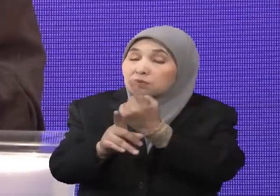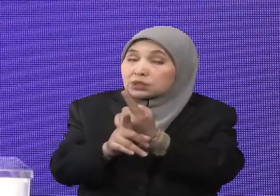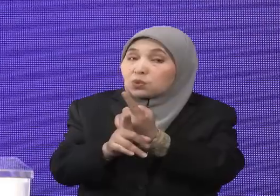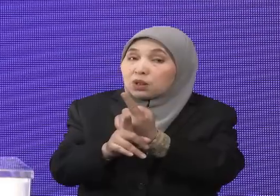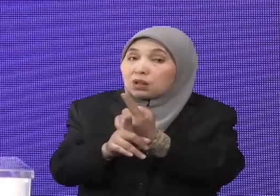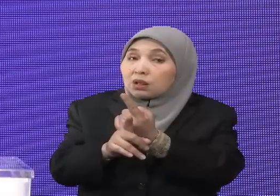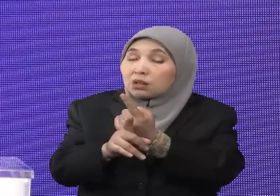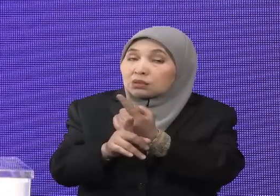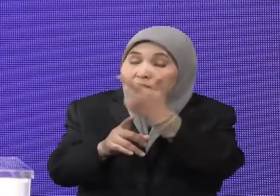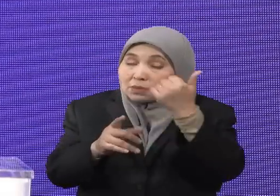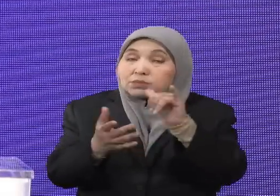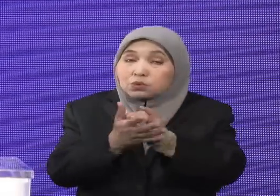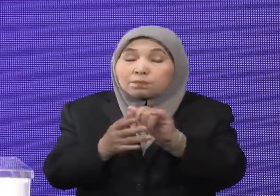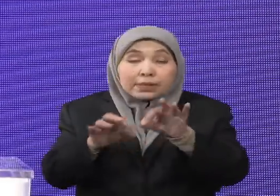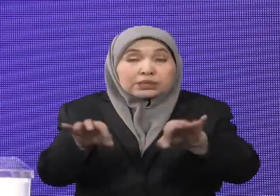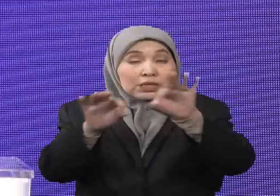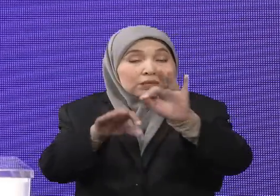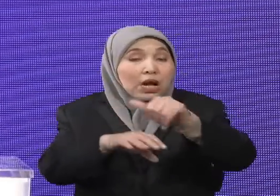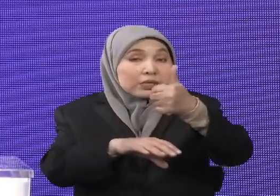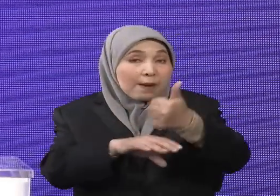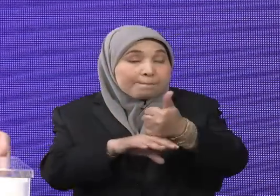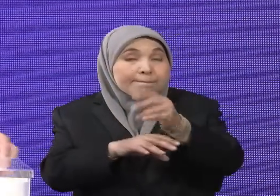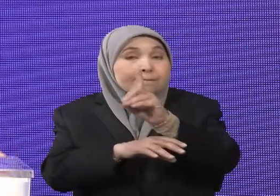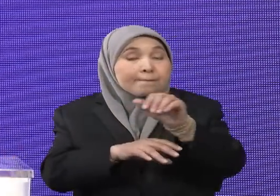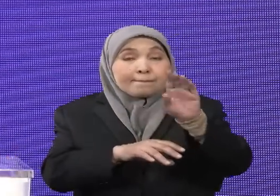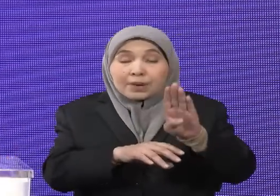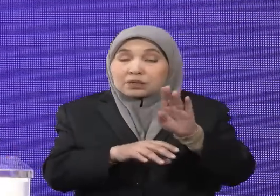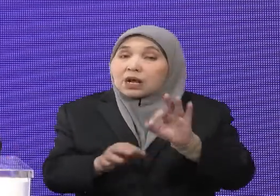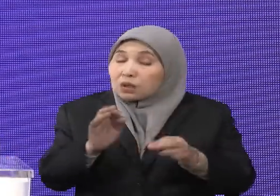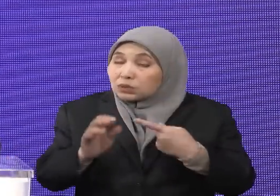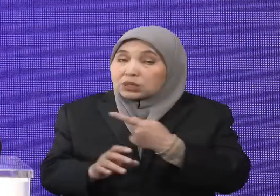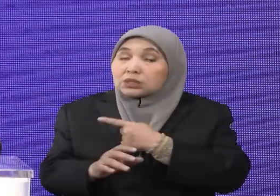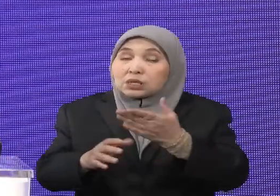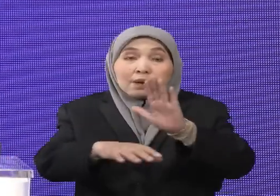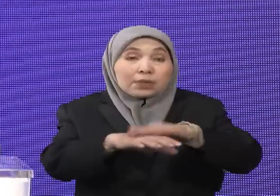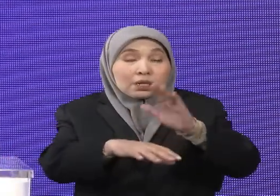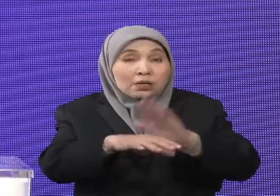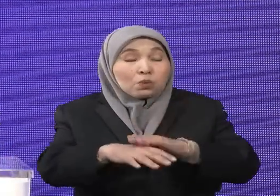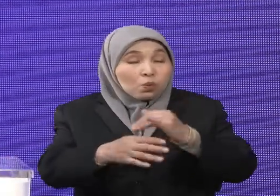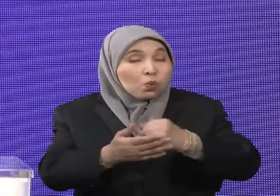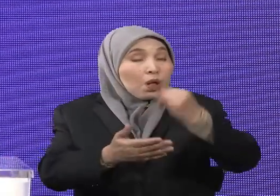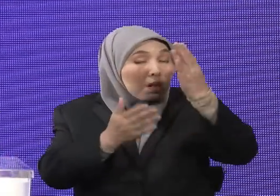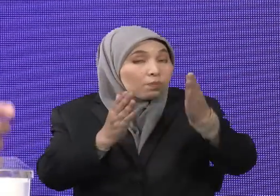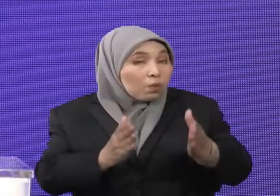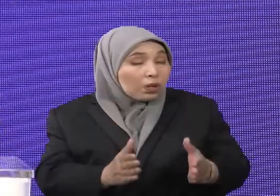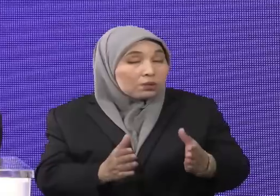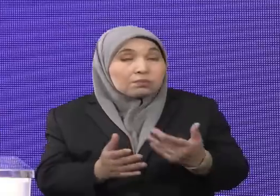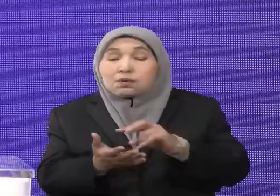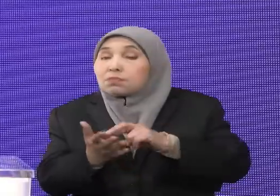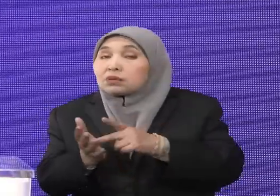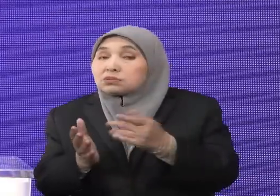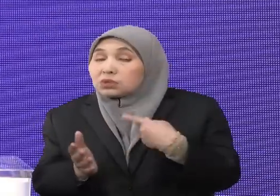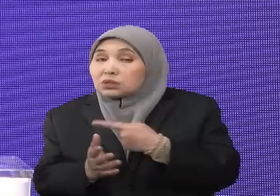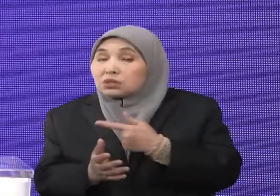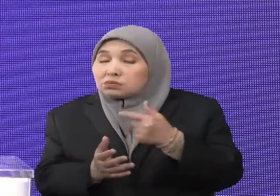kita juga ada itu penting teman-teman di sini ya kalau kita hendak menegur ilmuwan bermaksud di sini